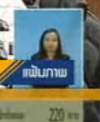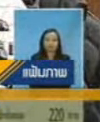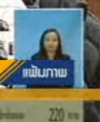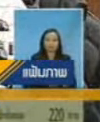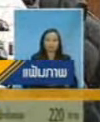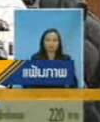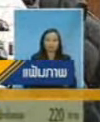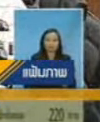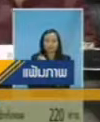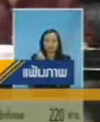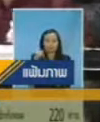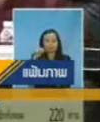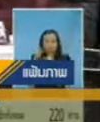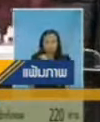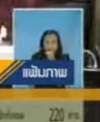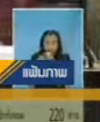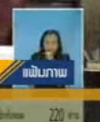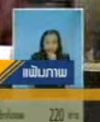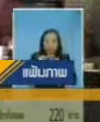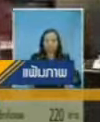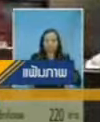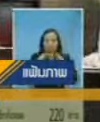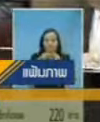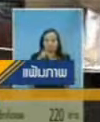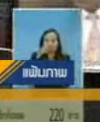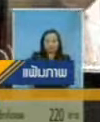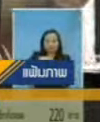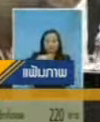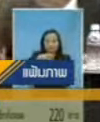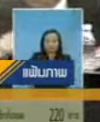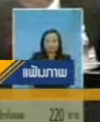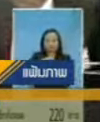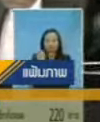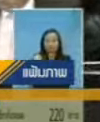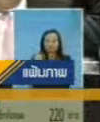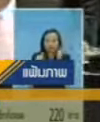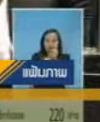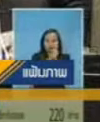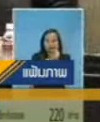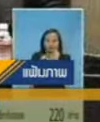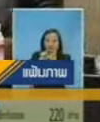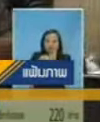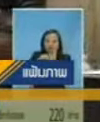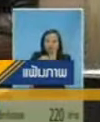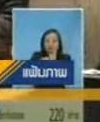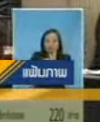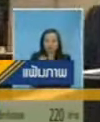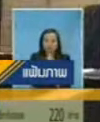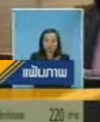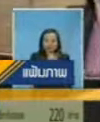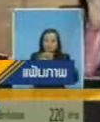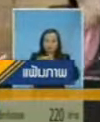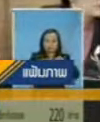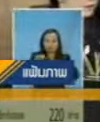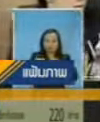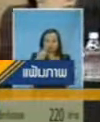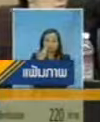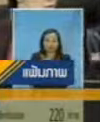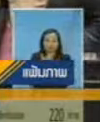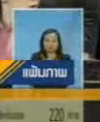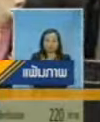เห็นด้วยกับการถอดถอนคุณยิ่งลักษณ์ชินวัตรมากขึ้นนะครับแรกเริ่มเดิมทีเนี่ยไปซาวเสียงมีเสียงอยู่สักประม